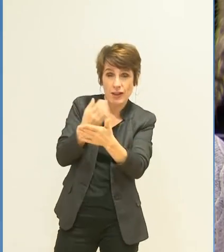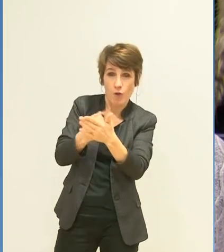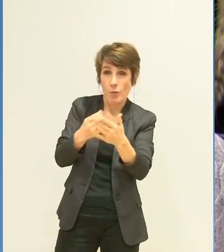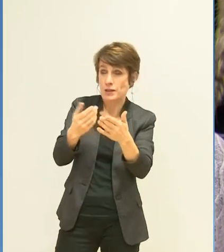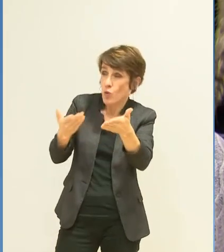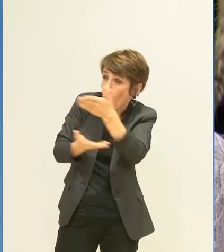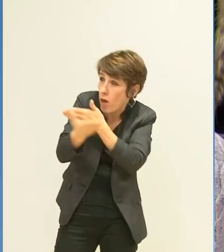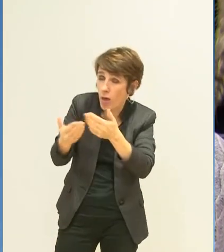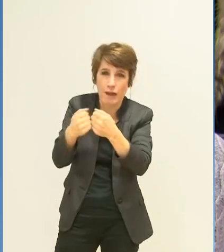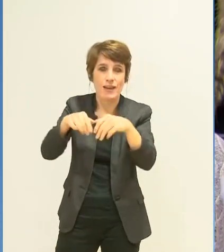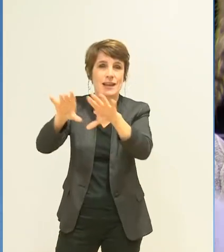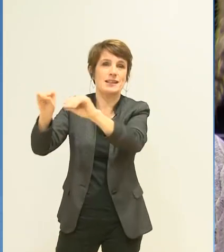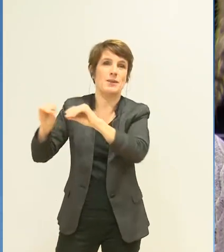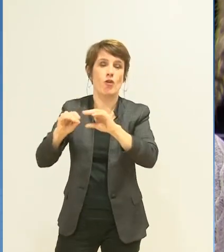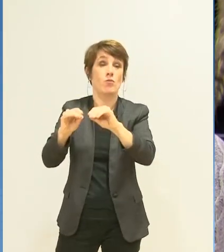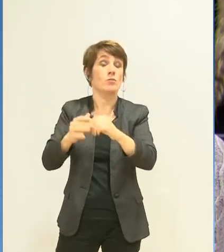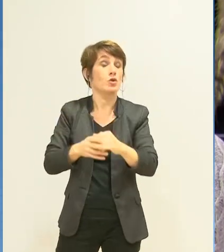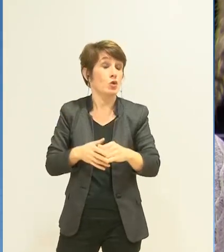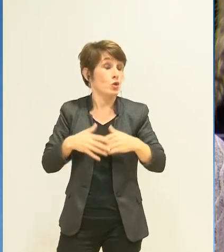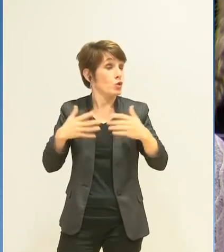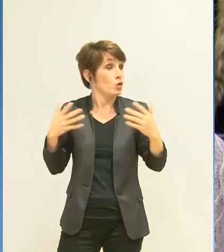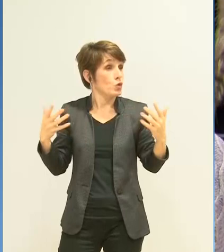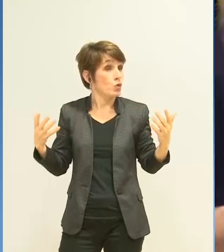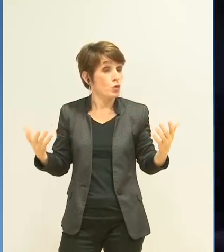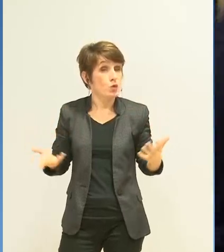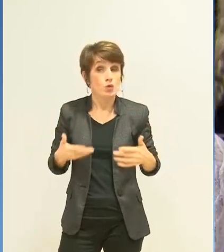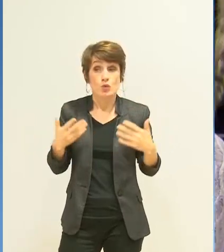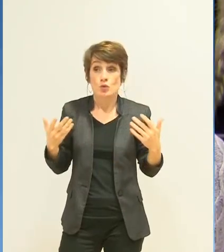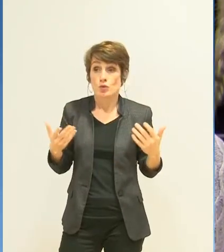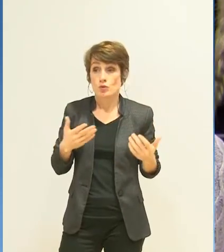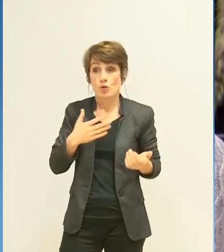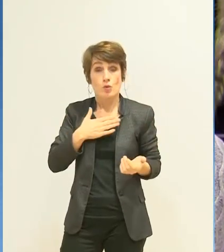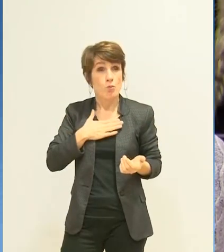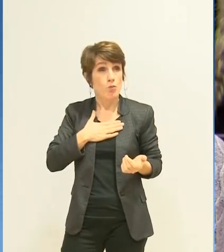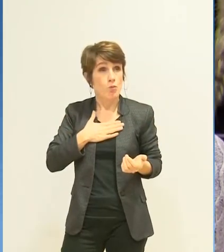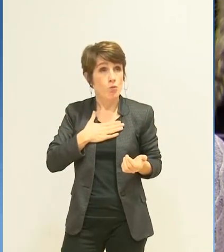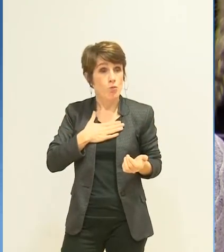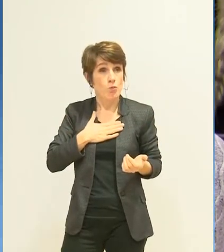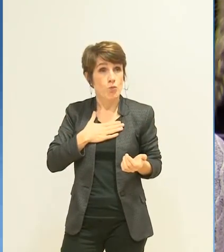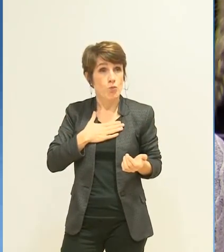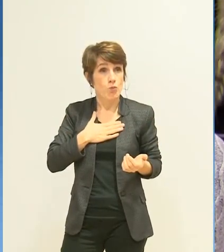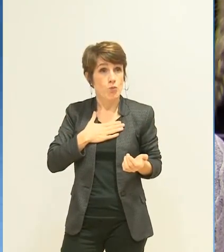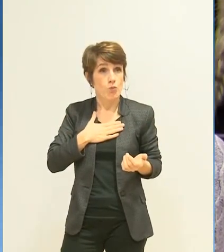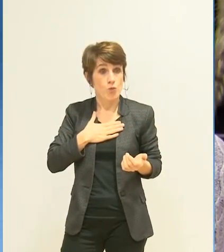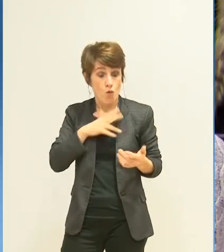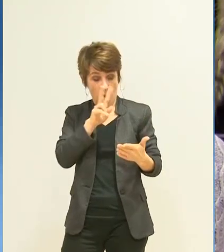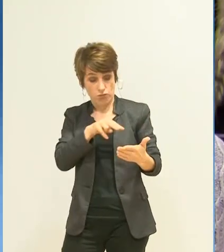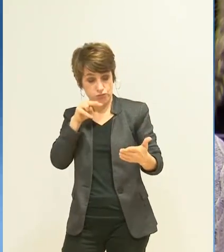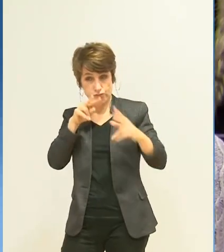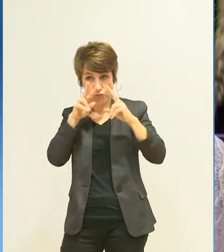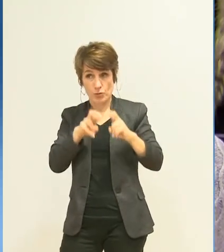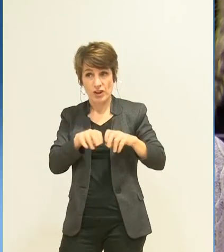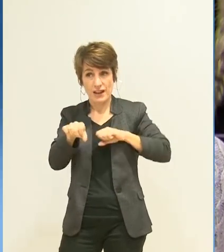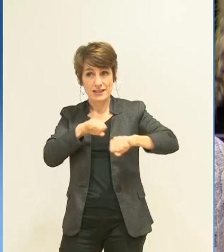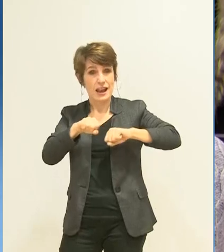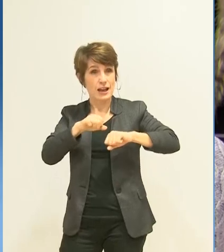voilà donc moi je mon analyse de l'action municipale elle est à l'ombre de ses engagements vous le